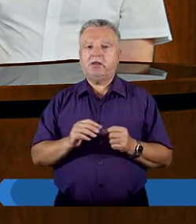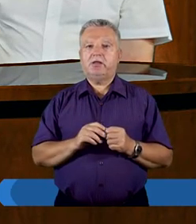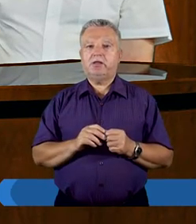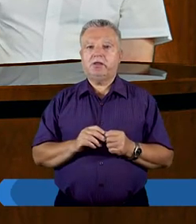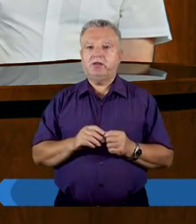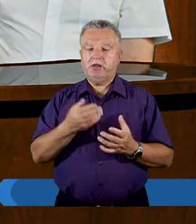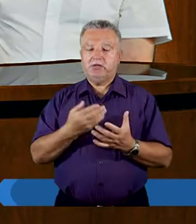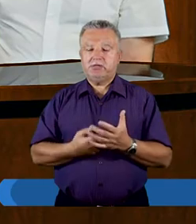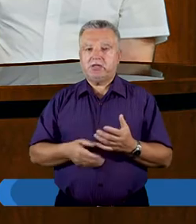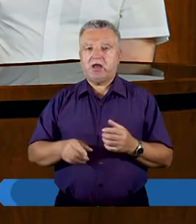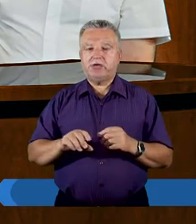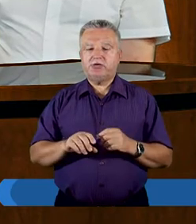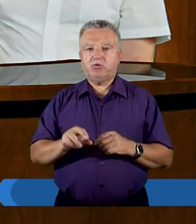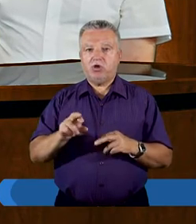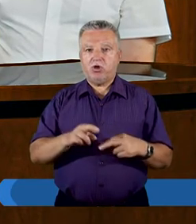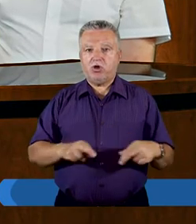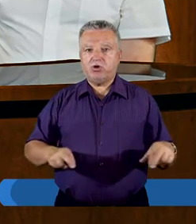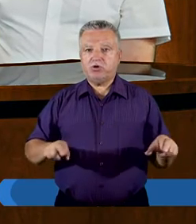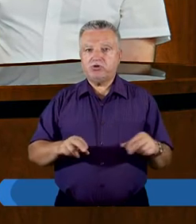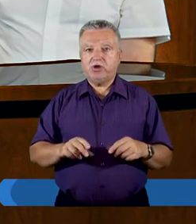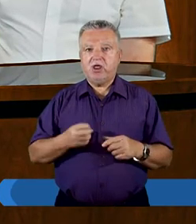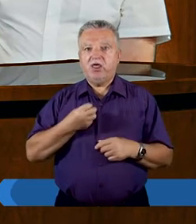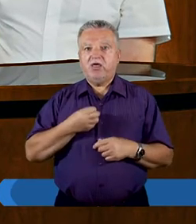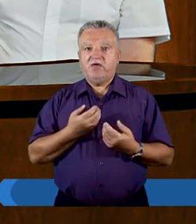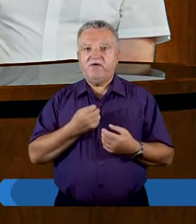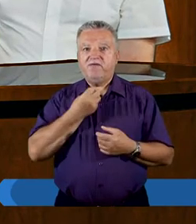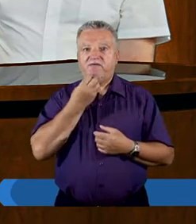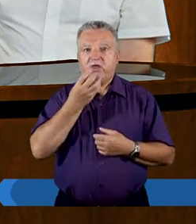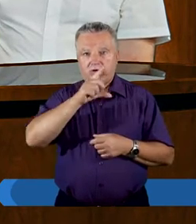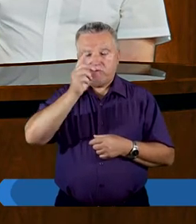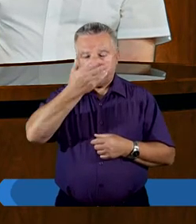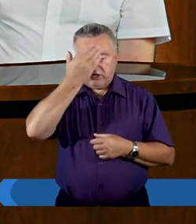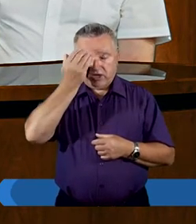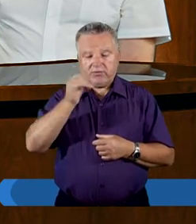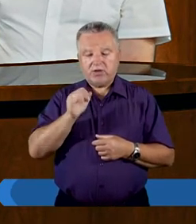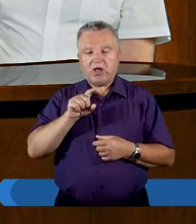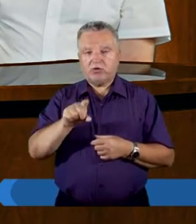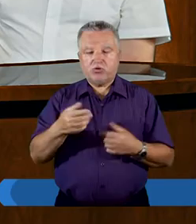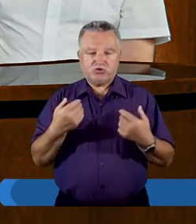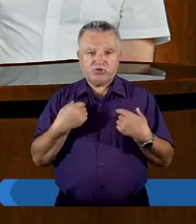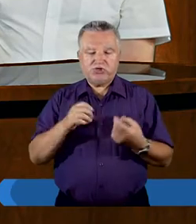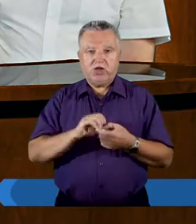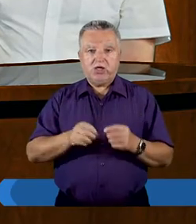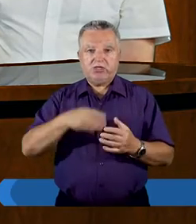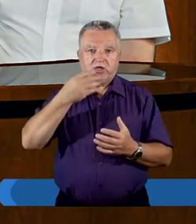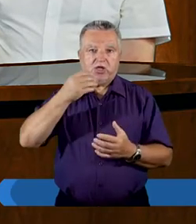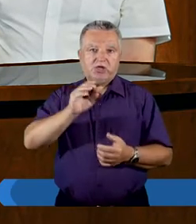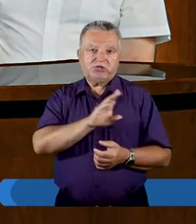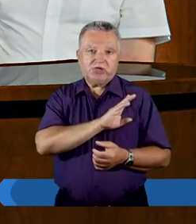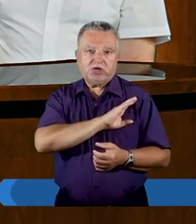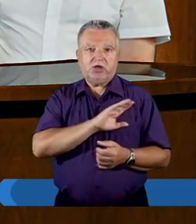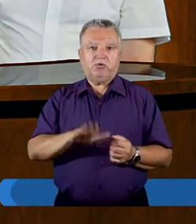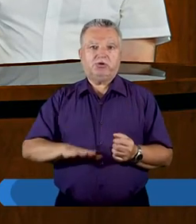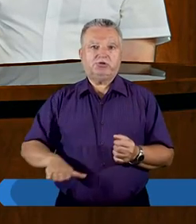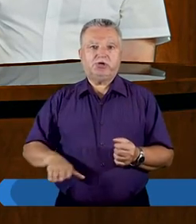wiemy, większość ludzi nie wie, jak to jest żyć ze świadomością, że ci zginęły dzieci. Prawda?